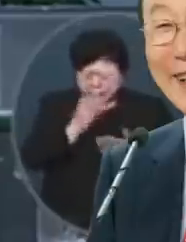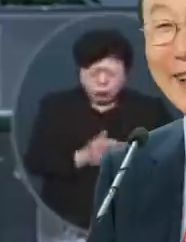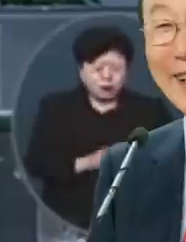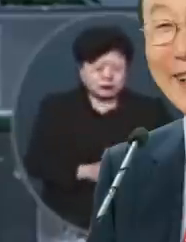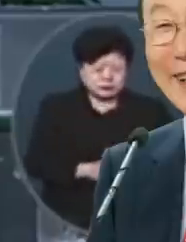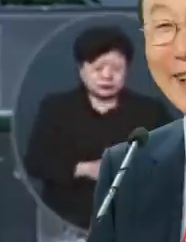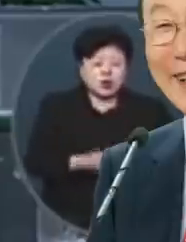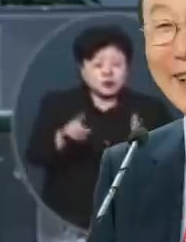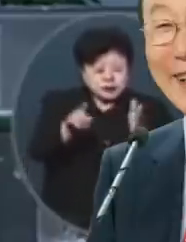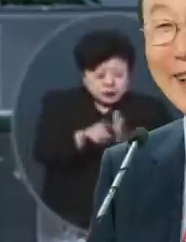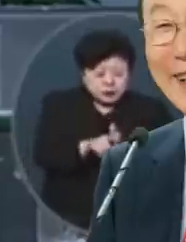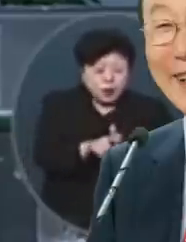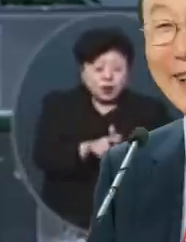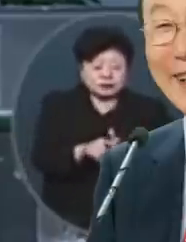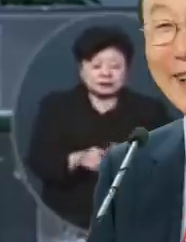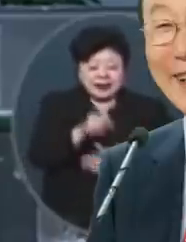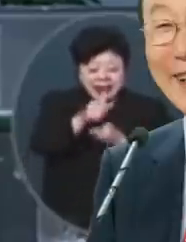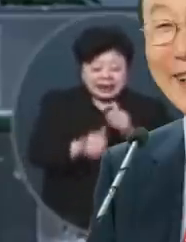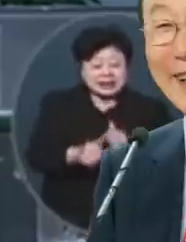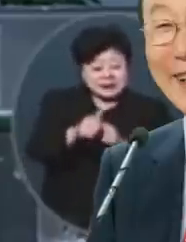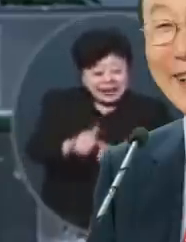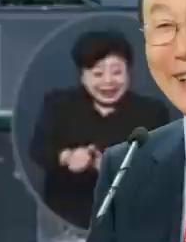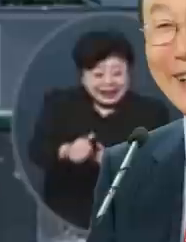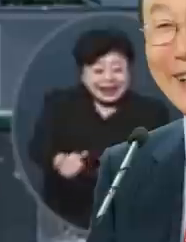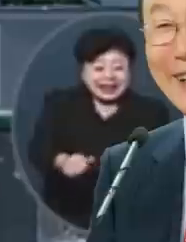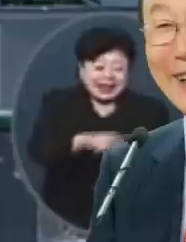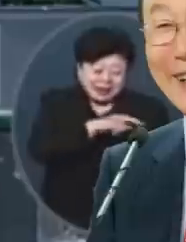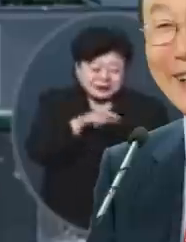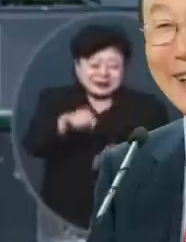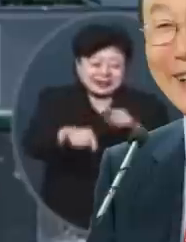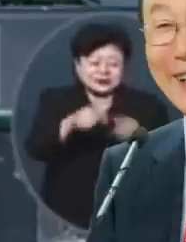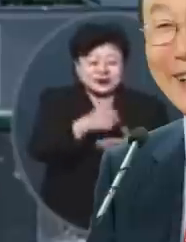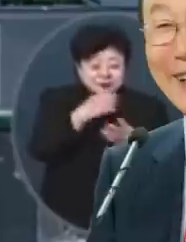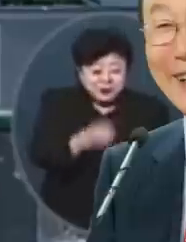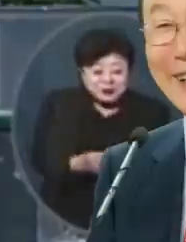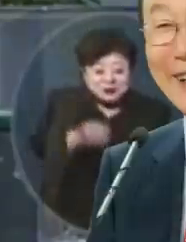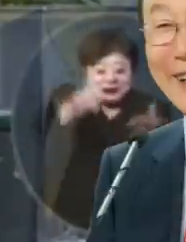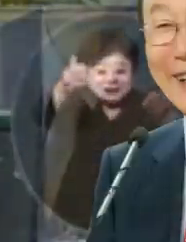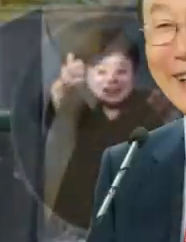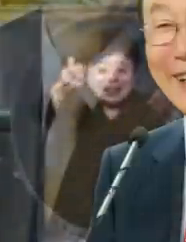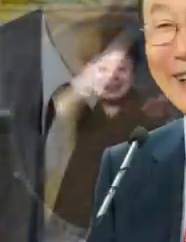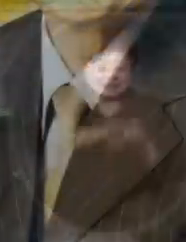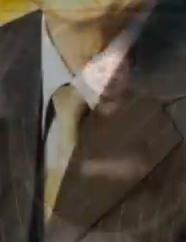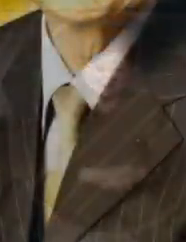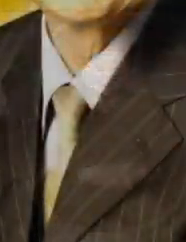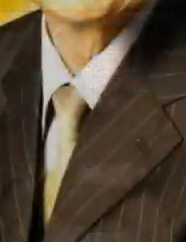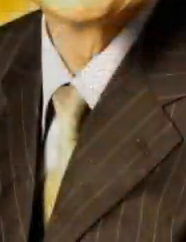믿음으로 하나님을 따라 앞서 나가기를 주의 이름으로 축원합니다.